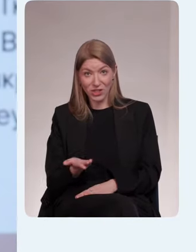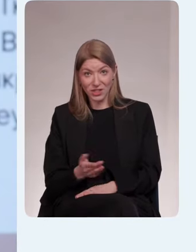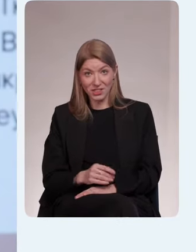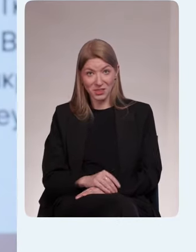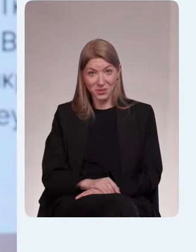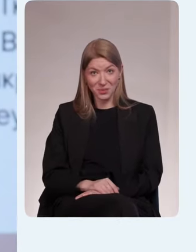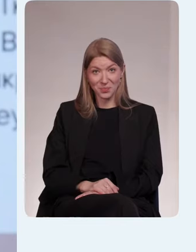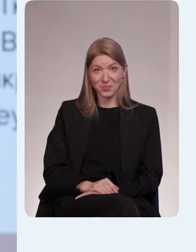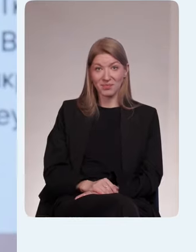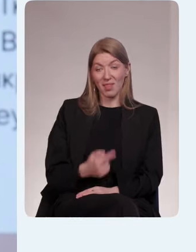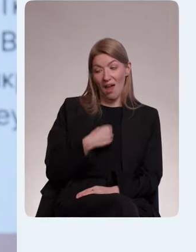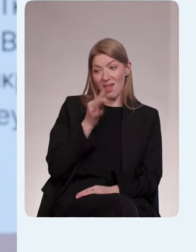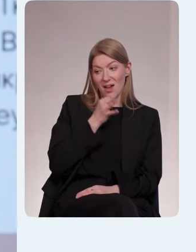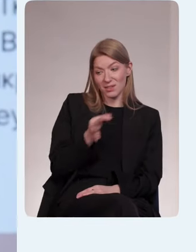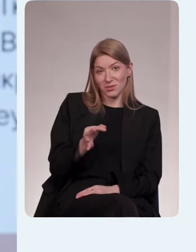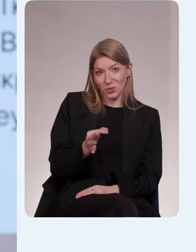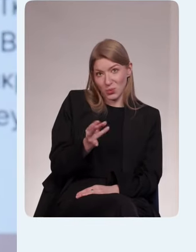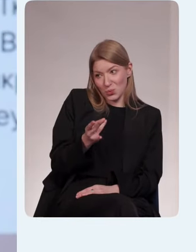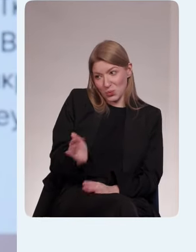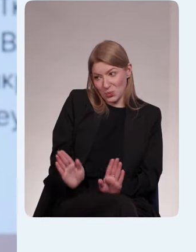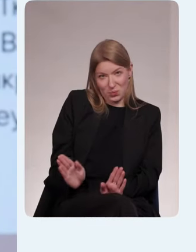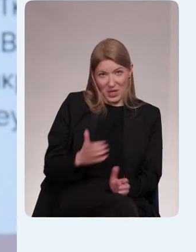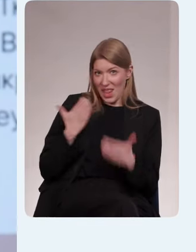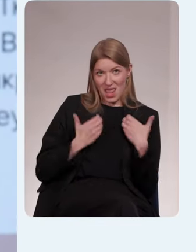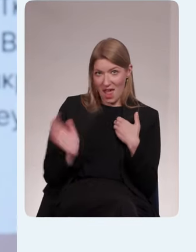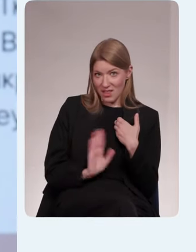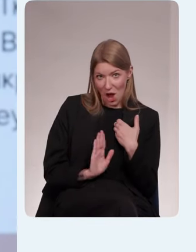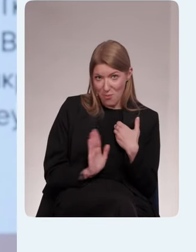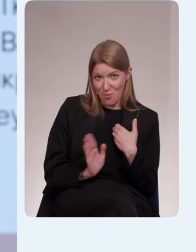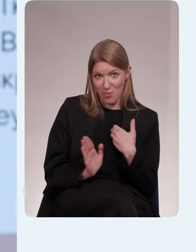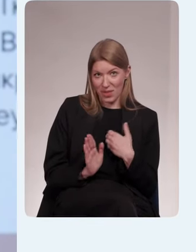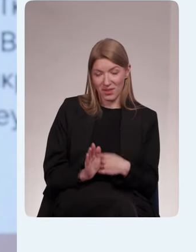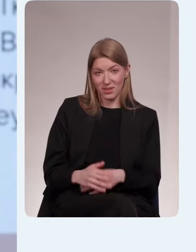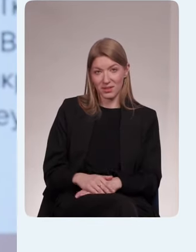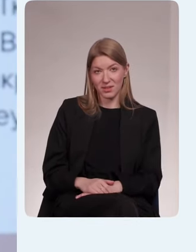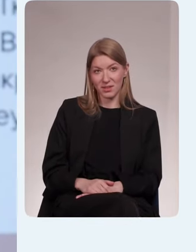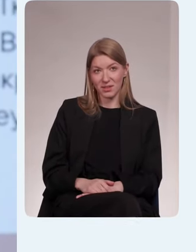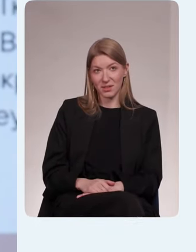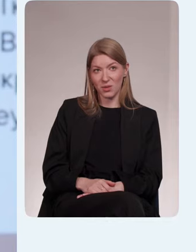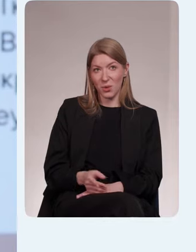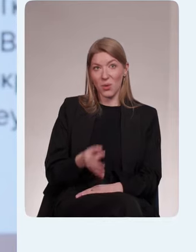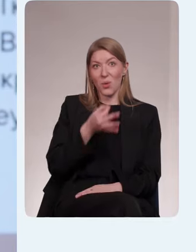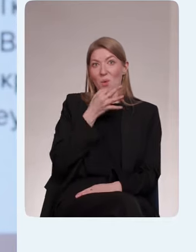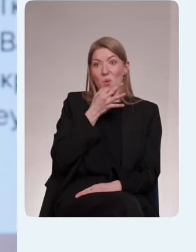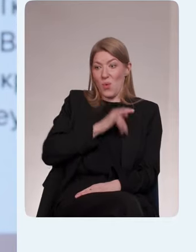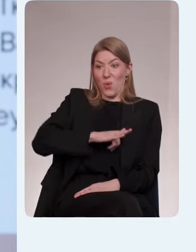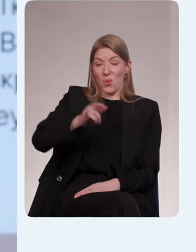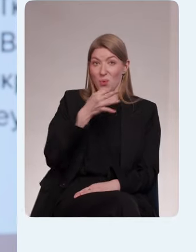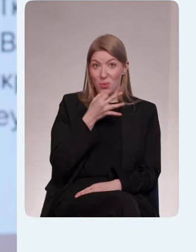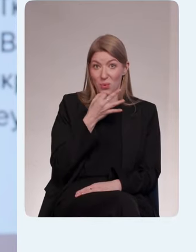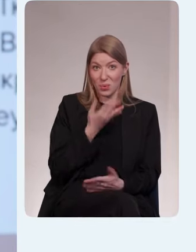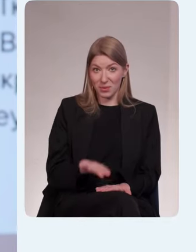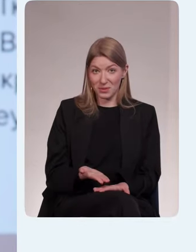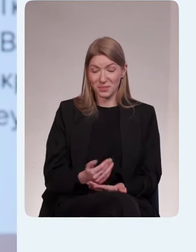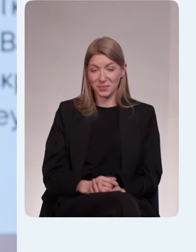хочешь? А я хочу, но не торопи события, мы даже не взлетели. Я сразу вспоминаю, знаете,